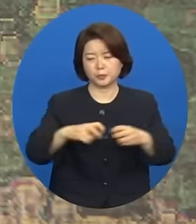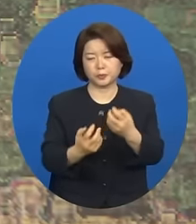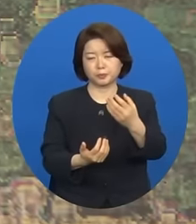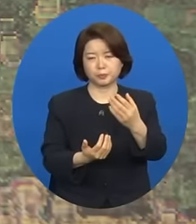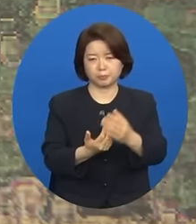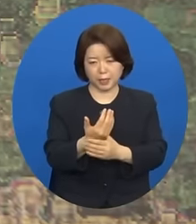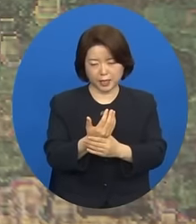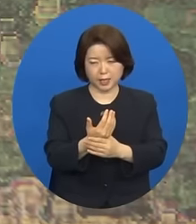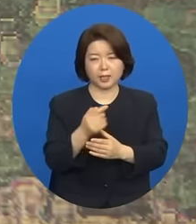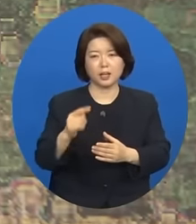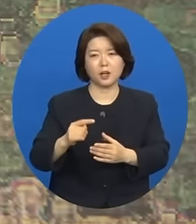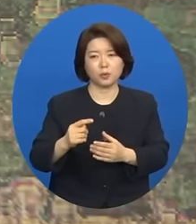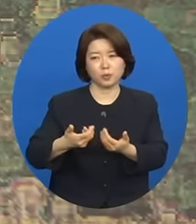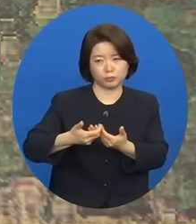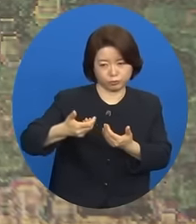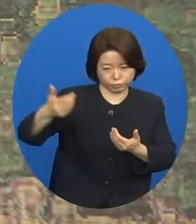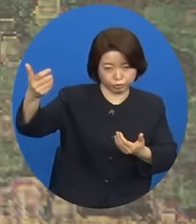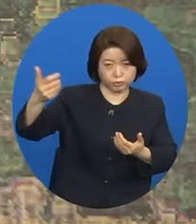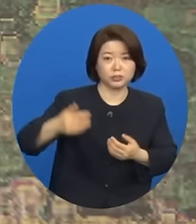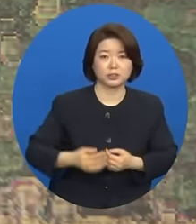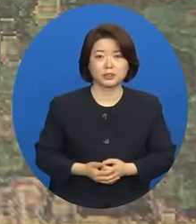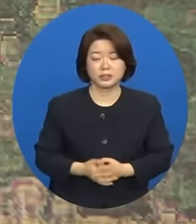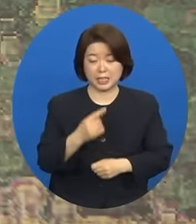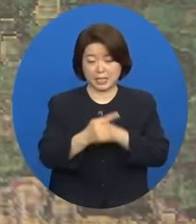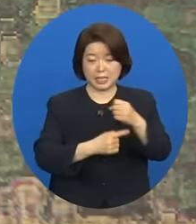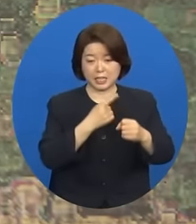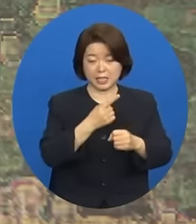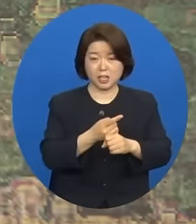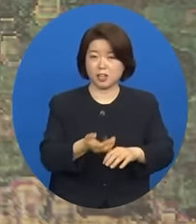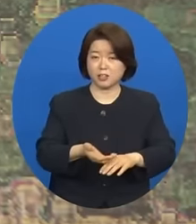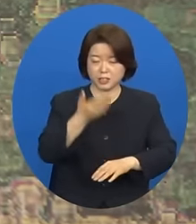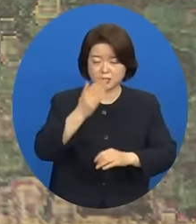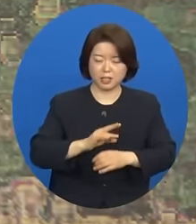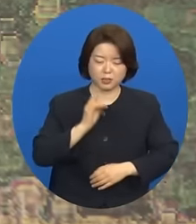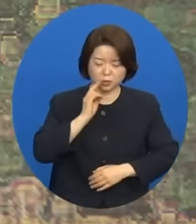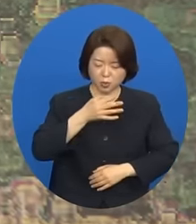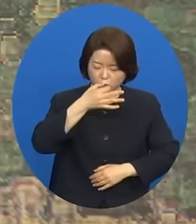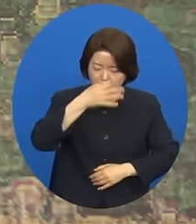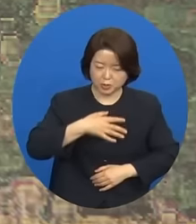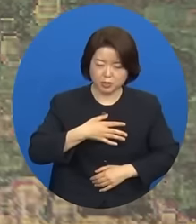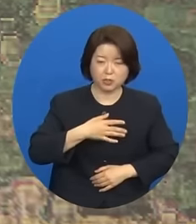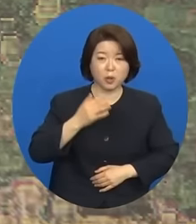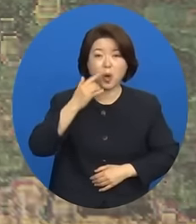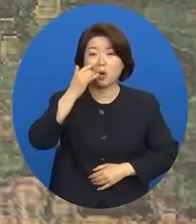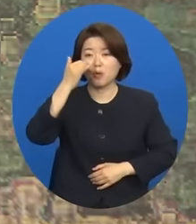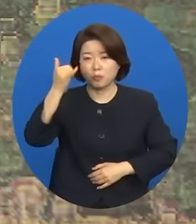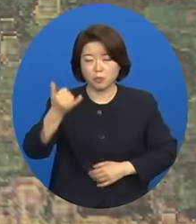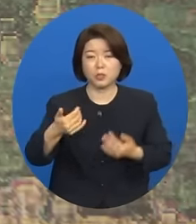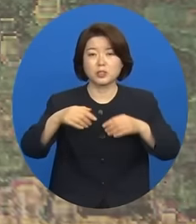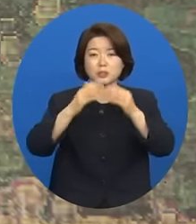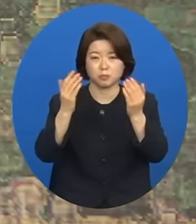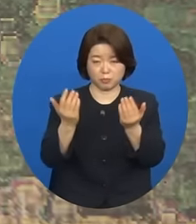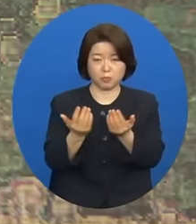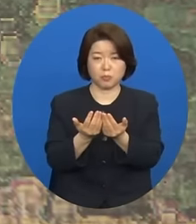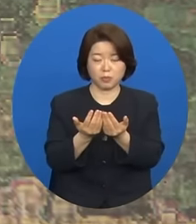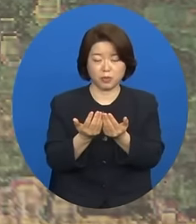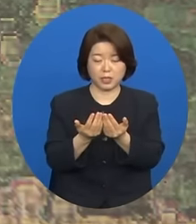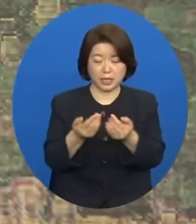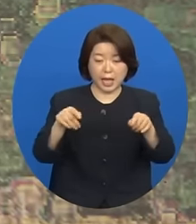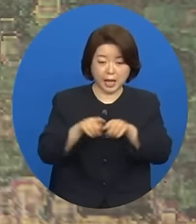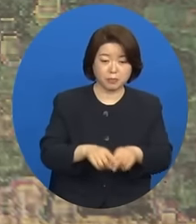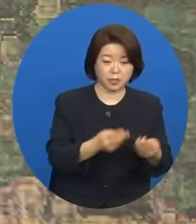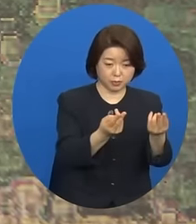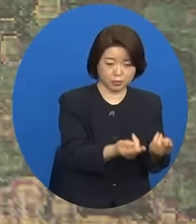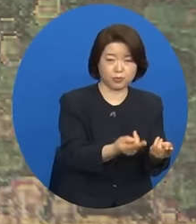다음에 1년간 이상을 너무나 힘들어서 아버지, 어머니 둘 다 같이 잠자리를 주무지